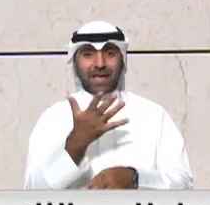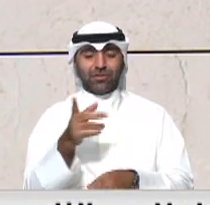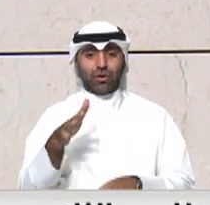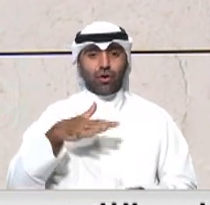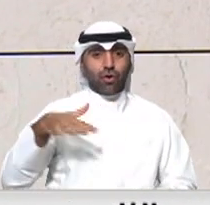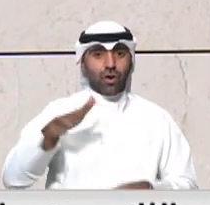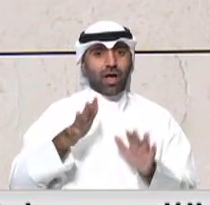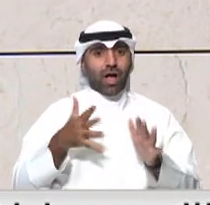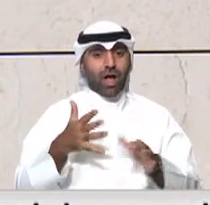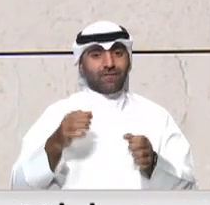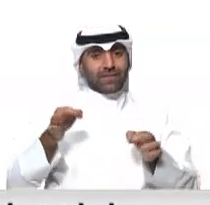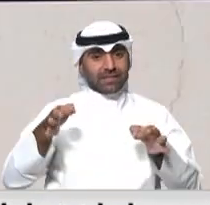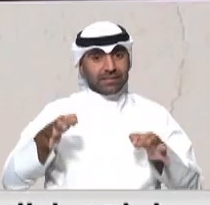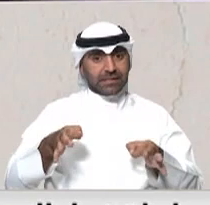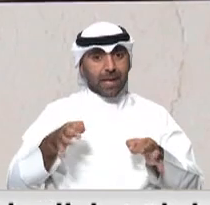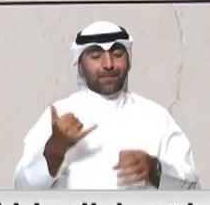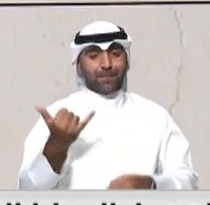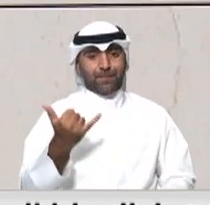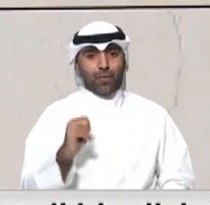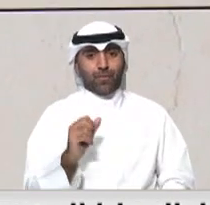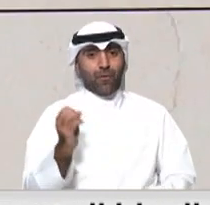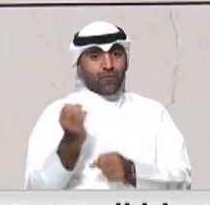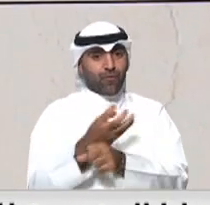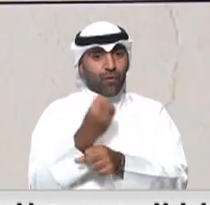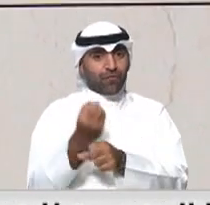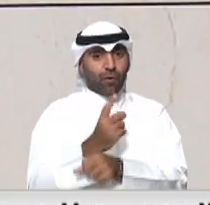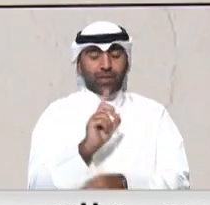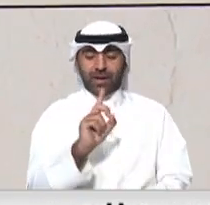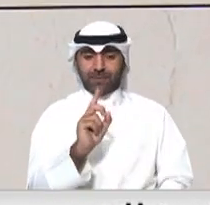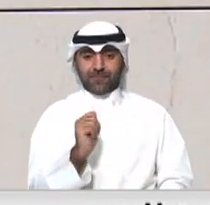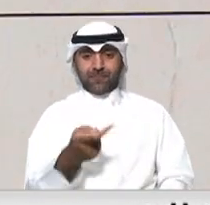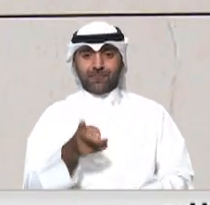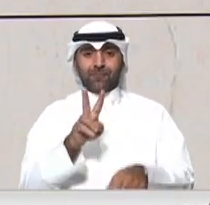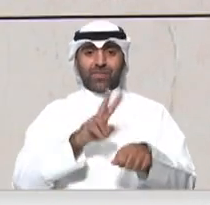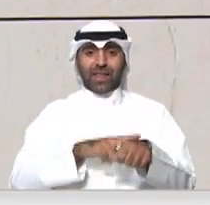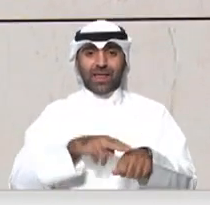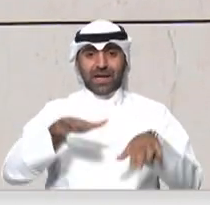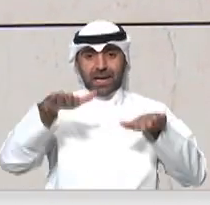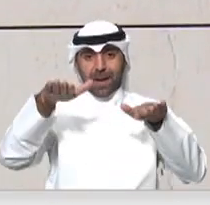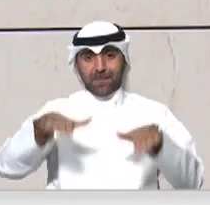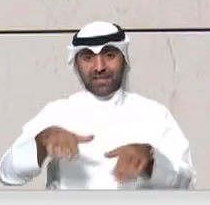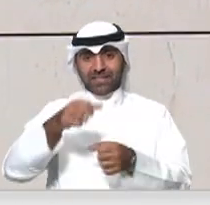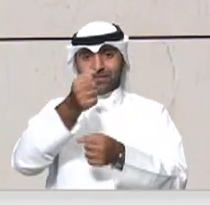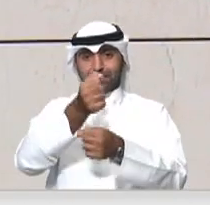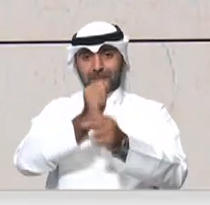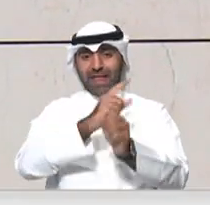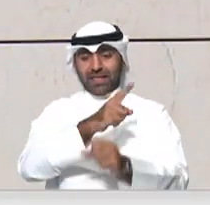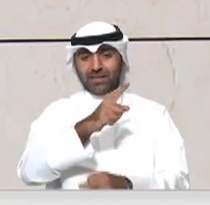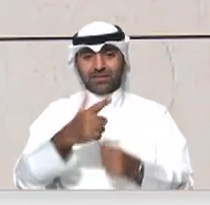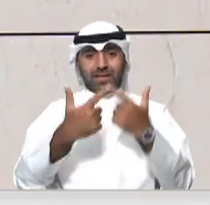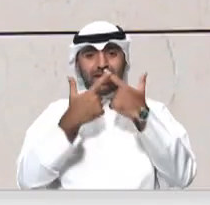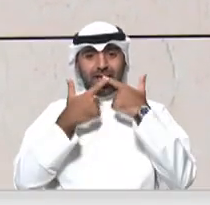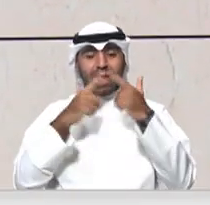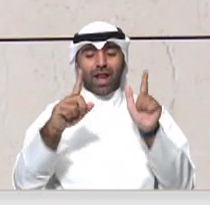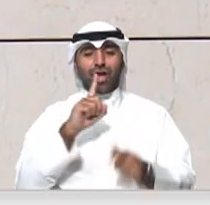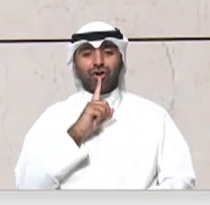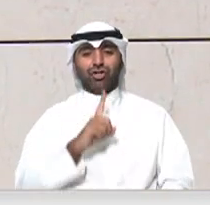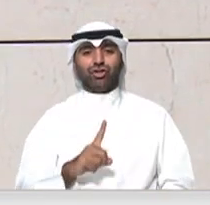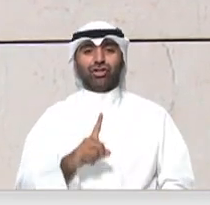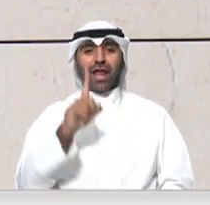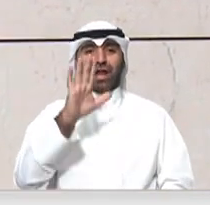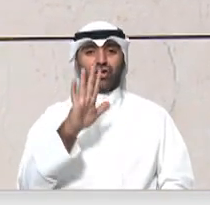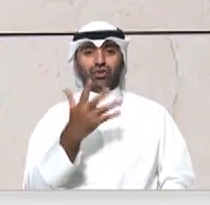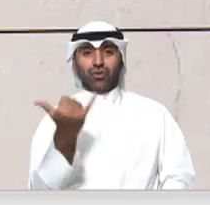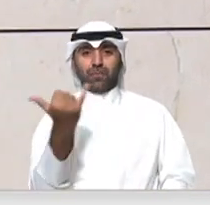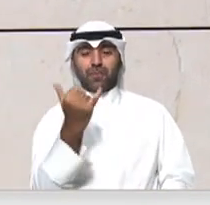أعضاء المجلس البلدي، وأنا أجزم أن بتطبيق هذا المقترح سيرفع من مستوى